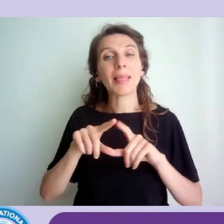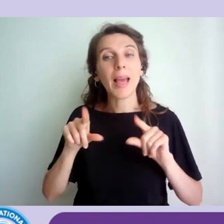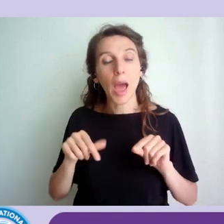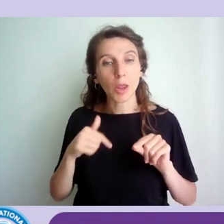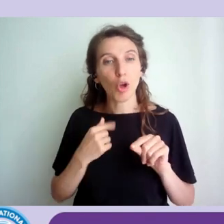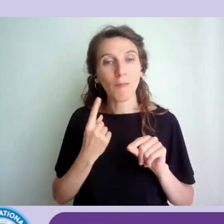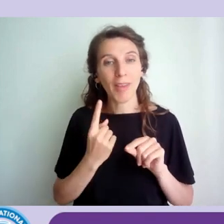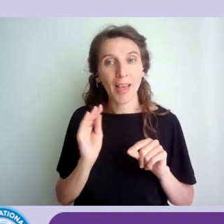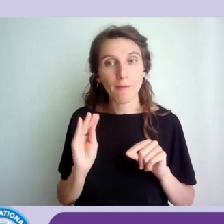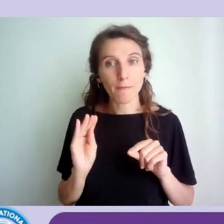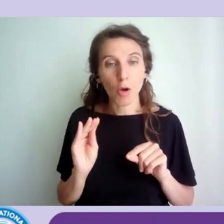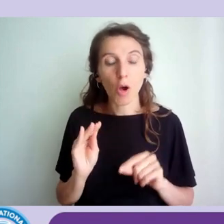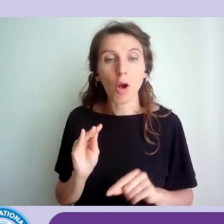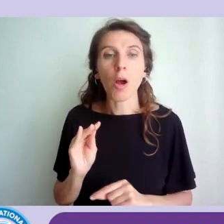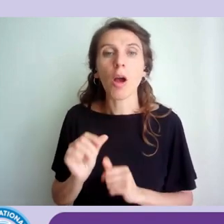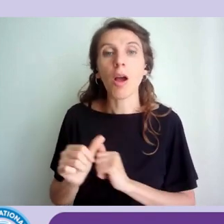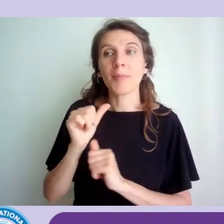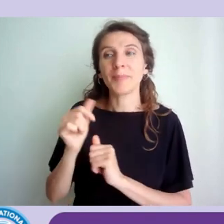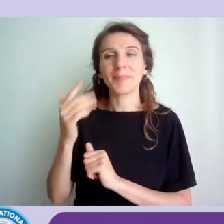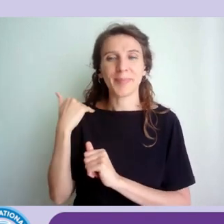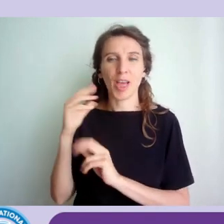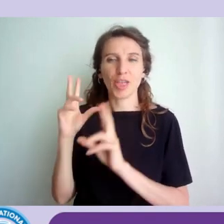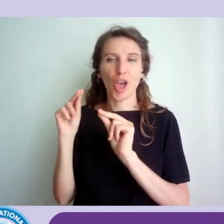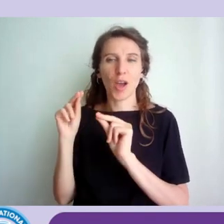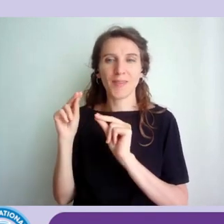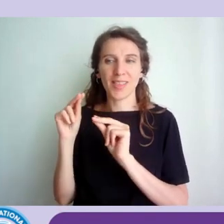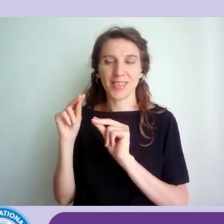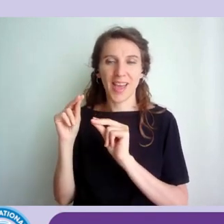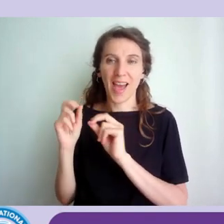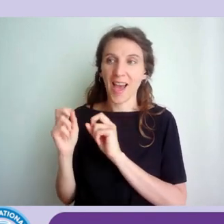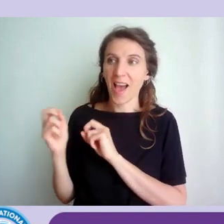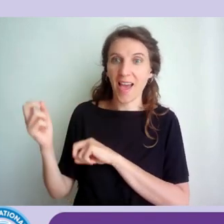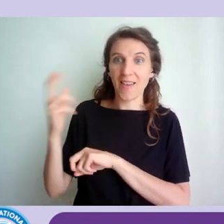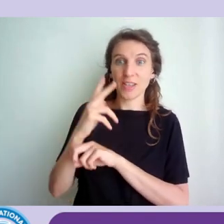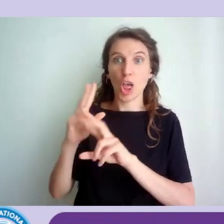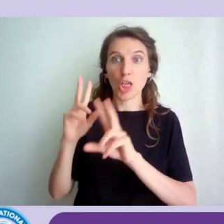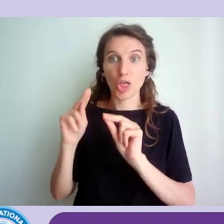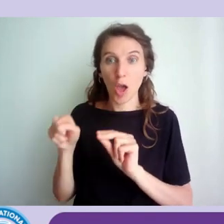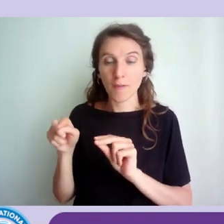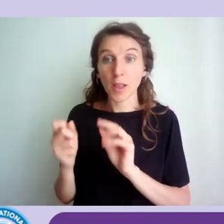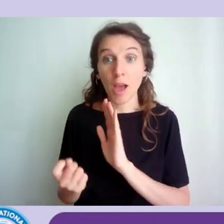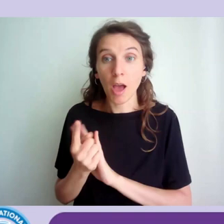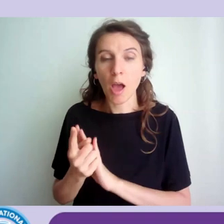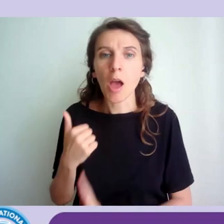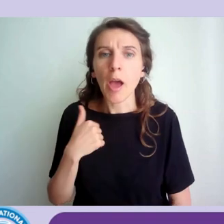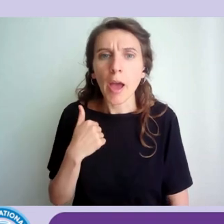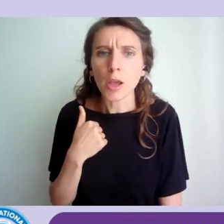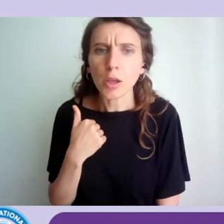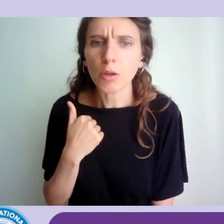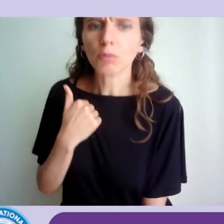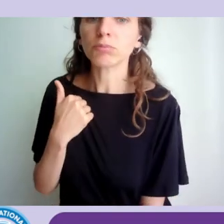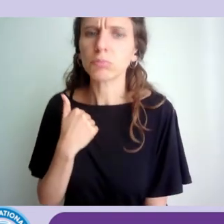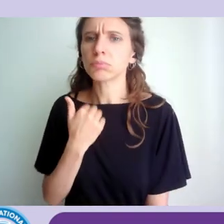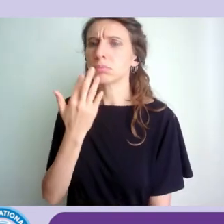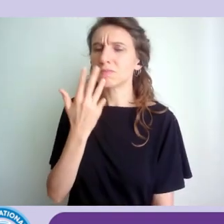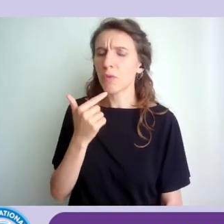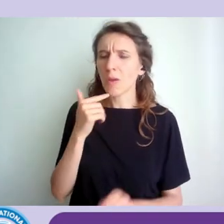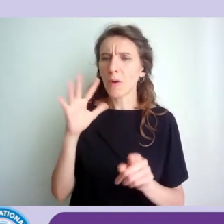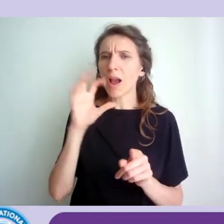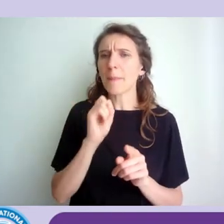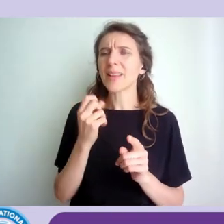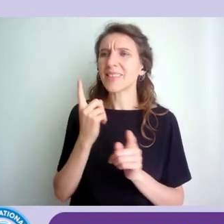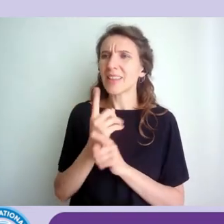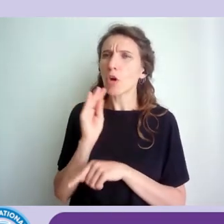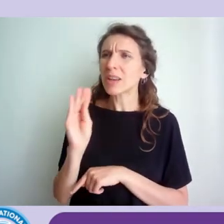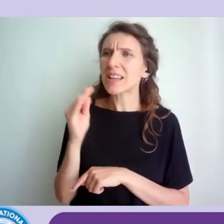proponessero come novità Eh io io per cercare Dove si faceva questa richiesta sono